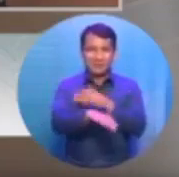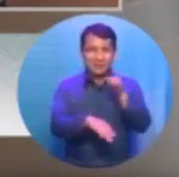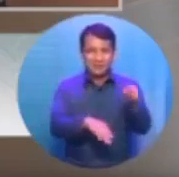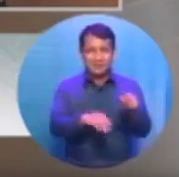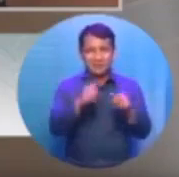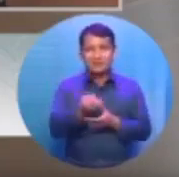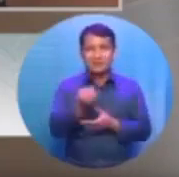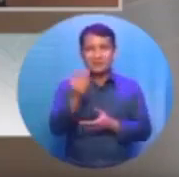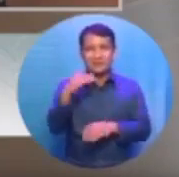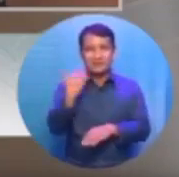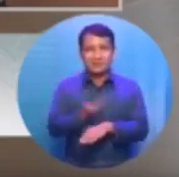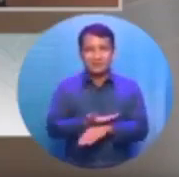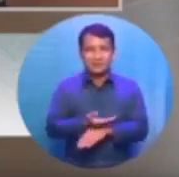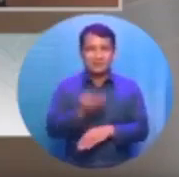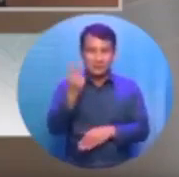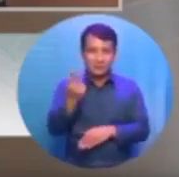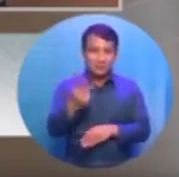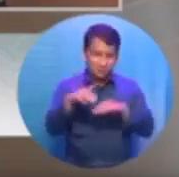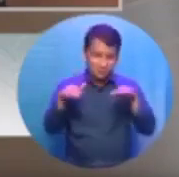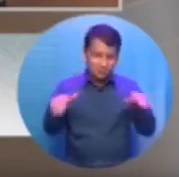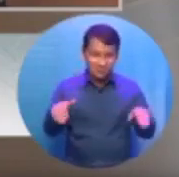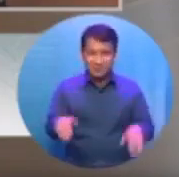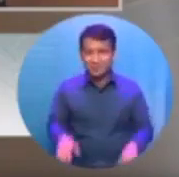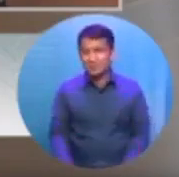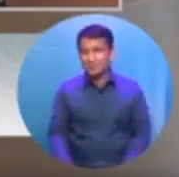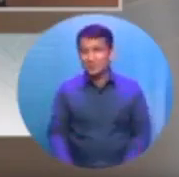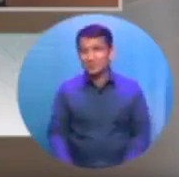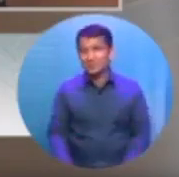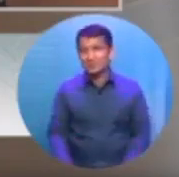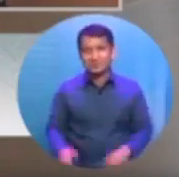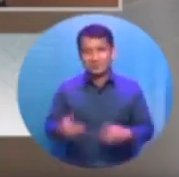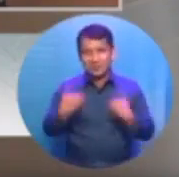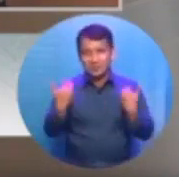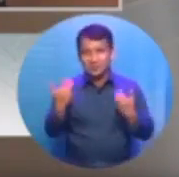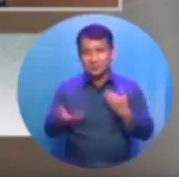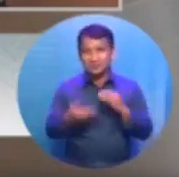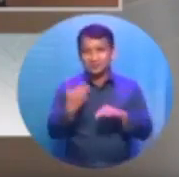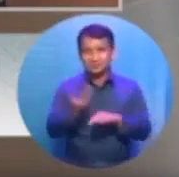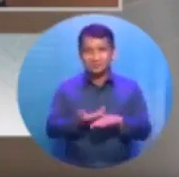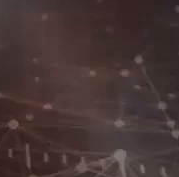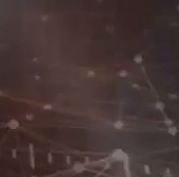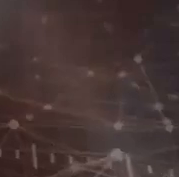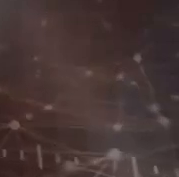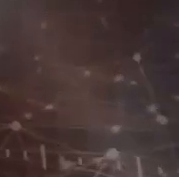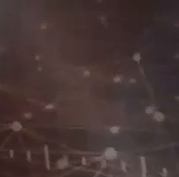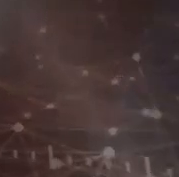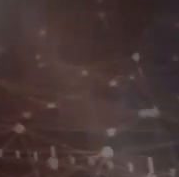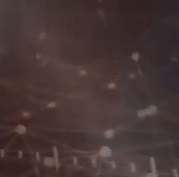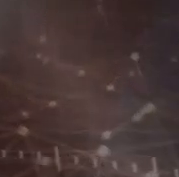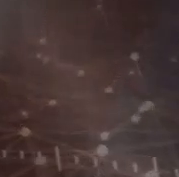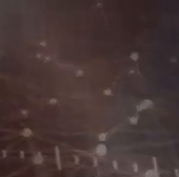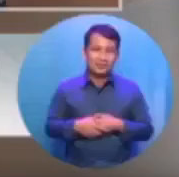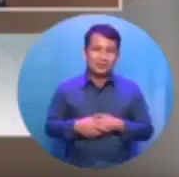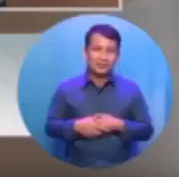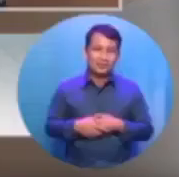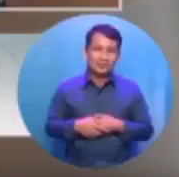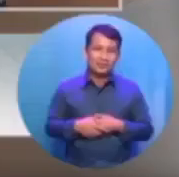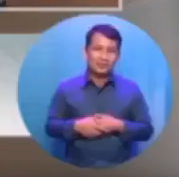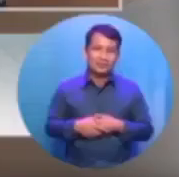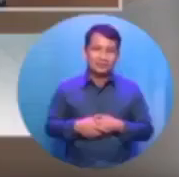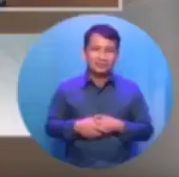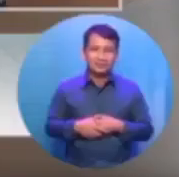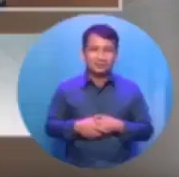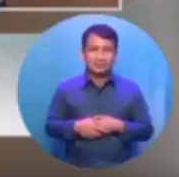Mrs. Ilan bang anak nyo, sir? 2 po. Puro mga bata pa siguro. Ilan taon po yung panganay? 6. Oh,